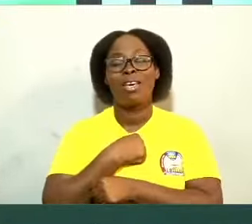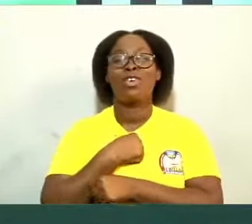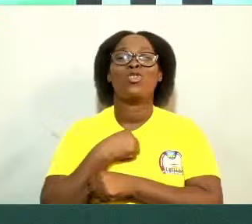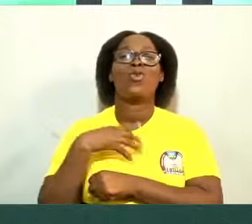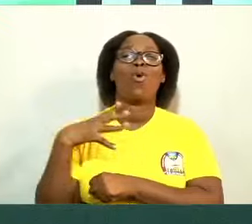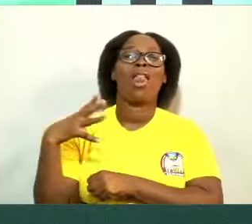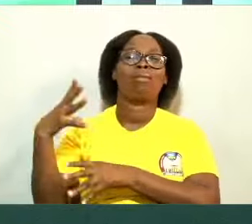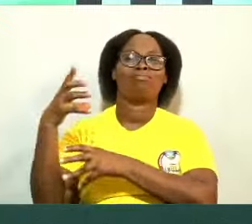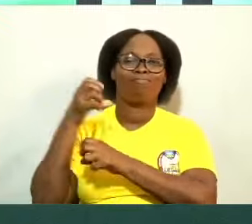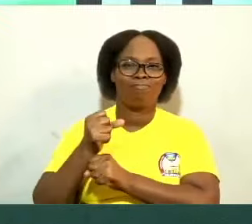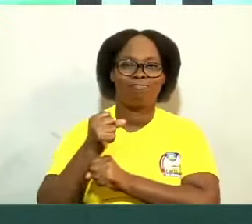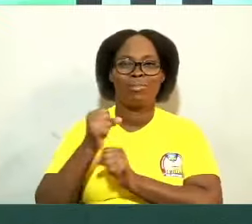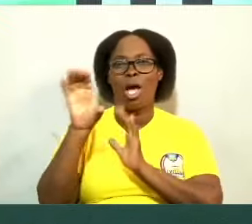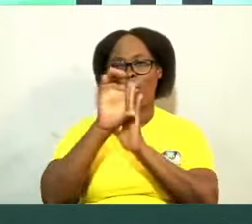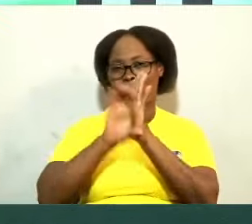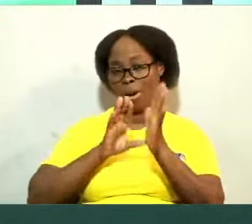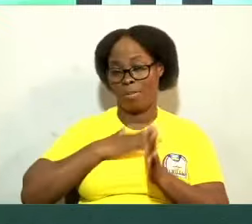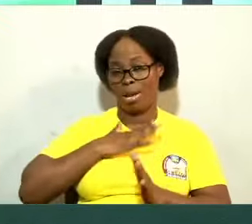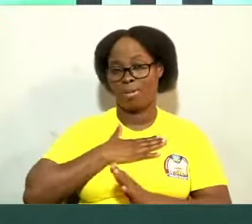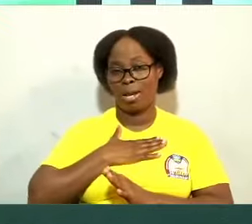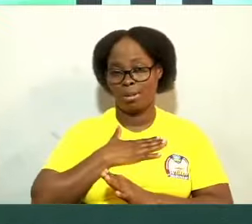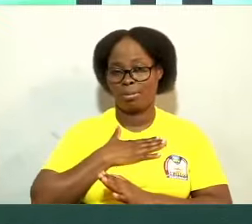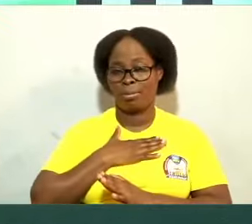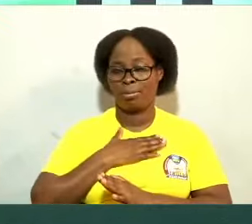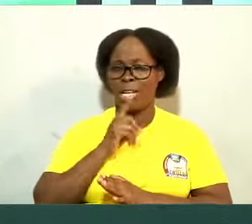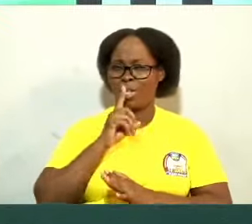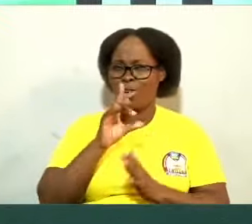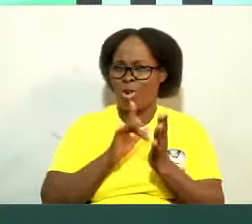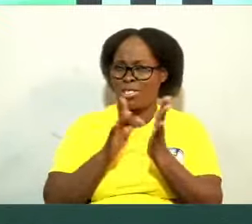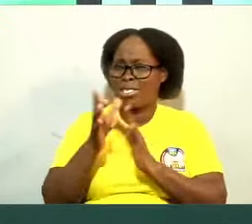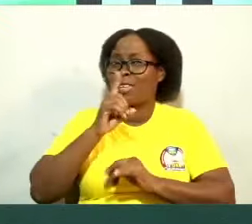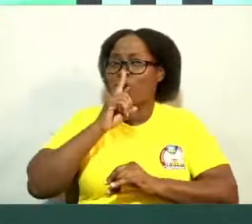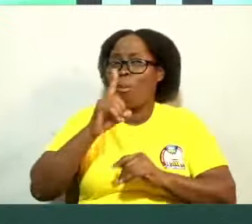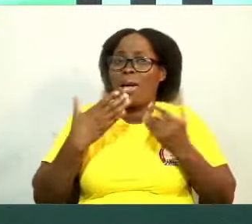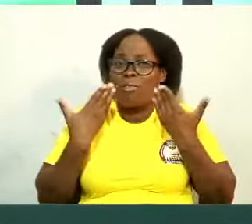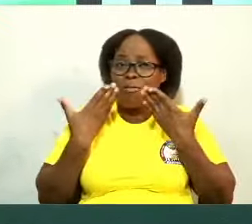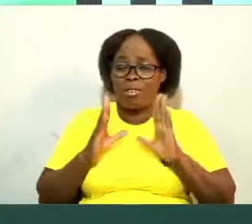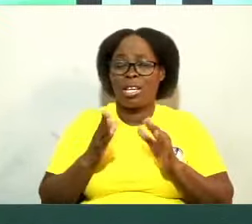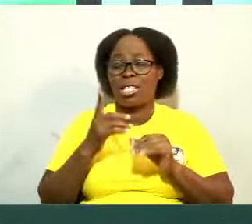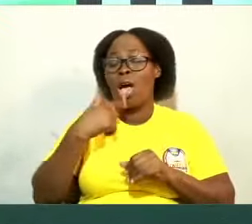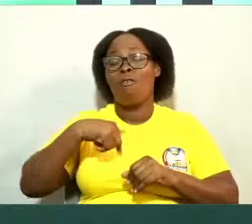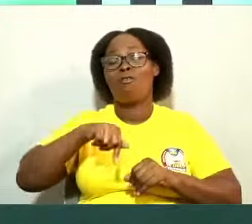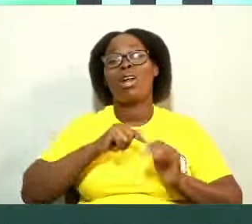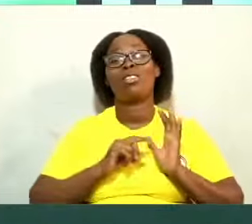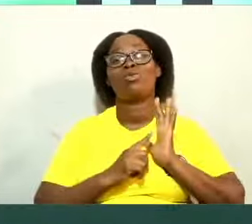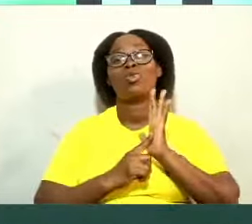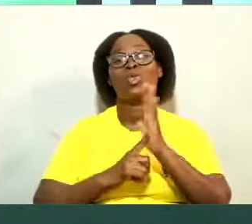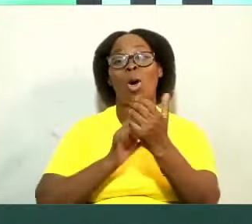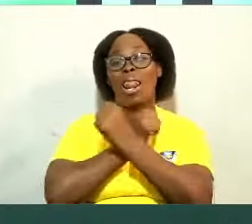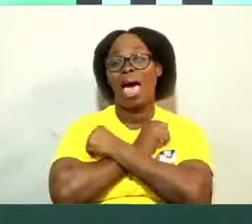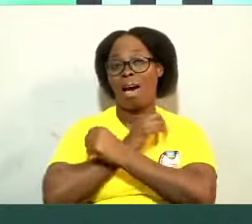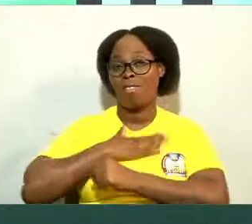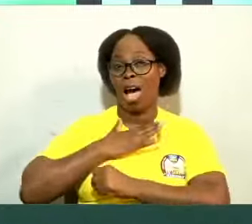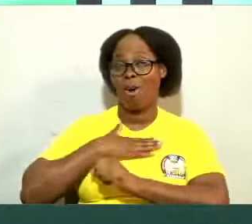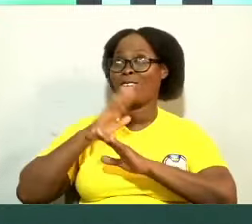mtazishika amri zangu. Kwa hiyo ameamuru kwamba ili tuonyeshe upendo wetu kwake